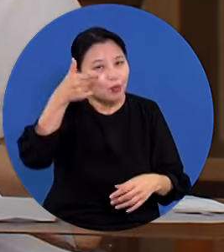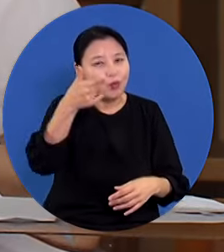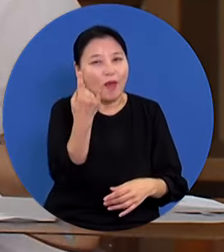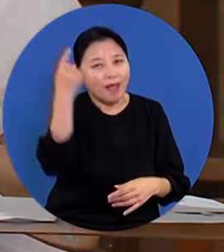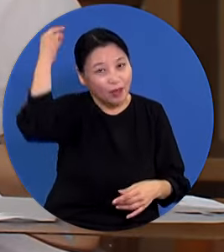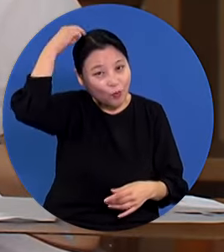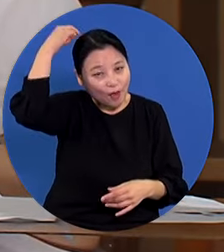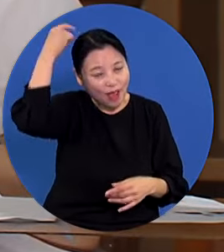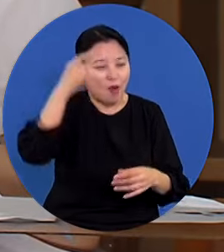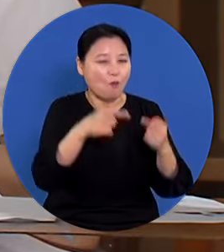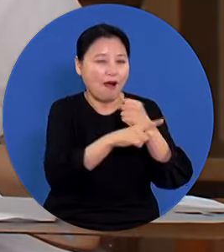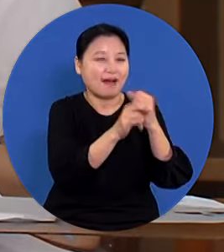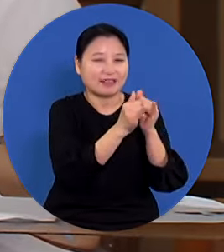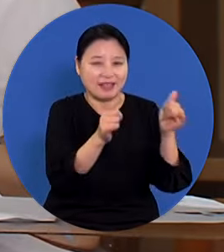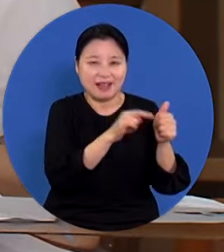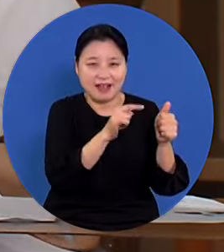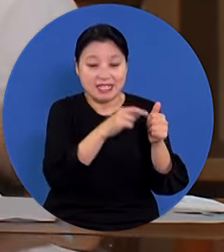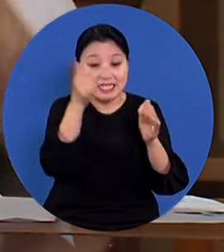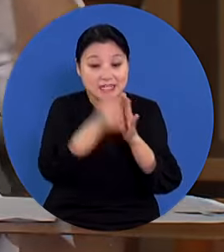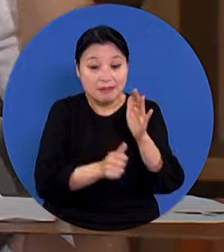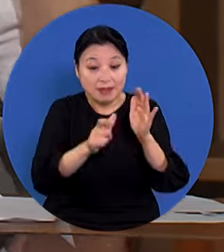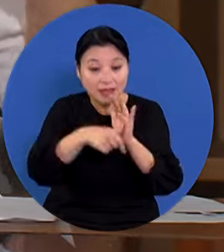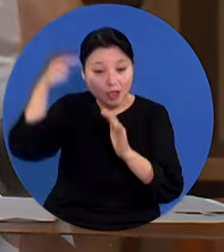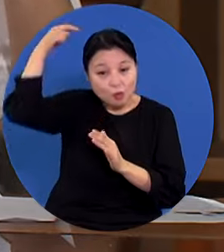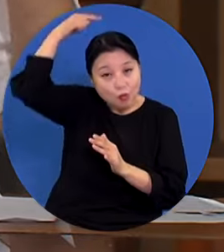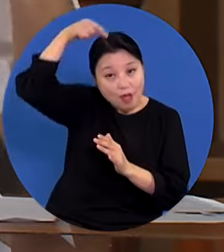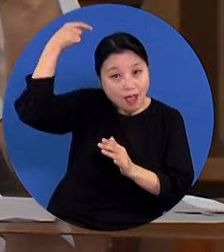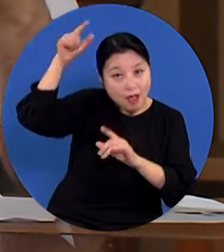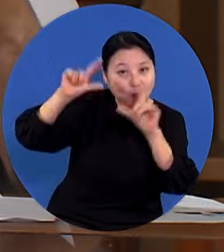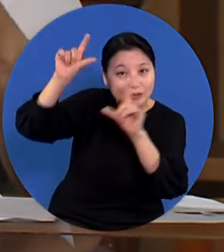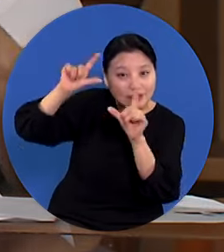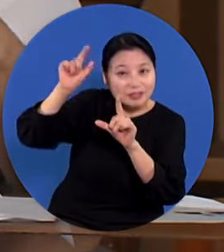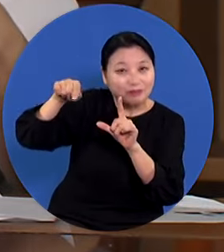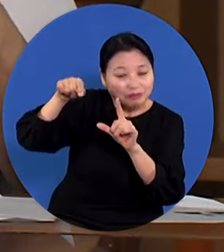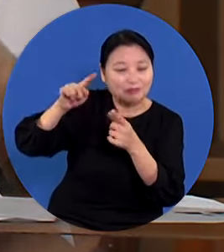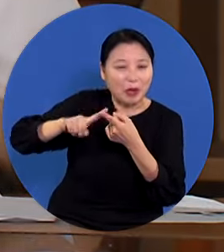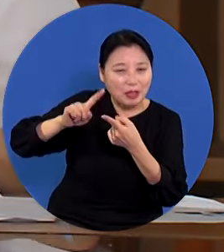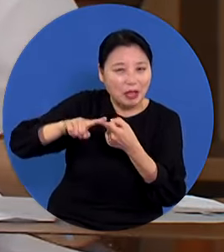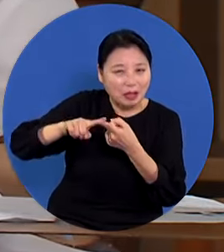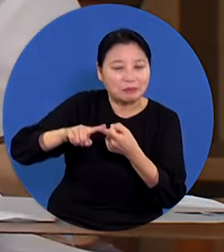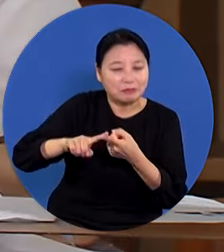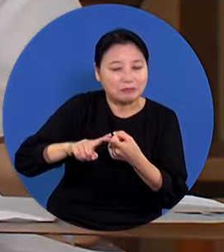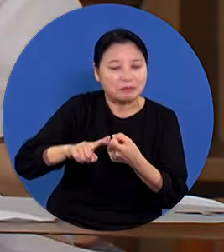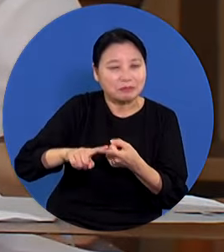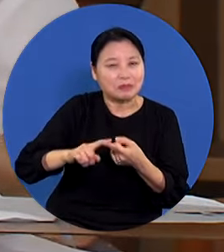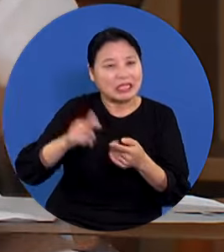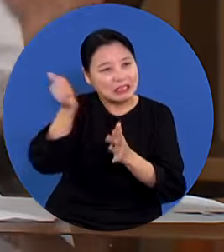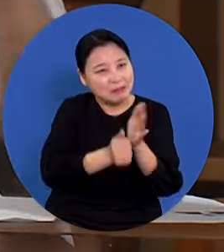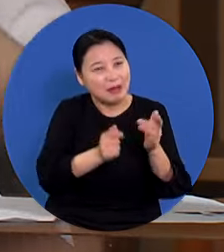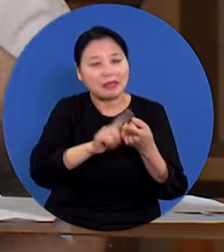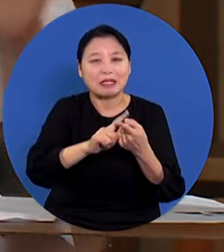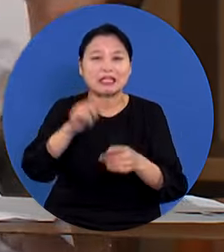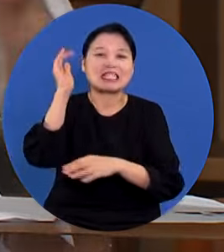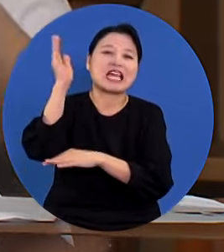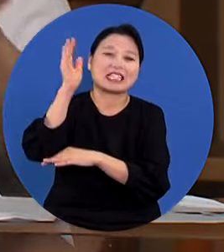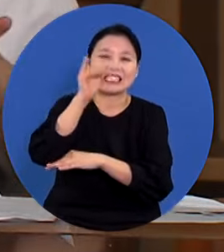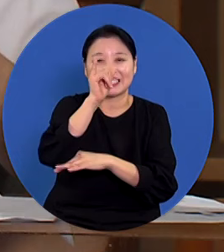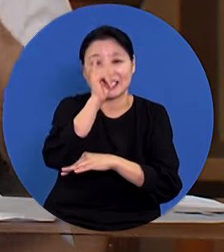뇌과학자인 교수님께서 네. 실패를 할 때의 어떤 뇌 상태 이런 관점에서 실패를 또 얘기하든가 이런